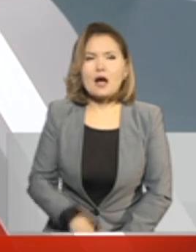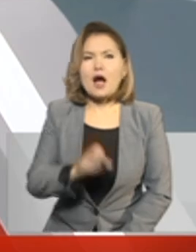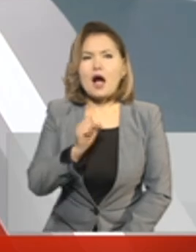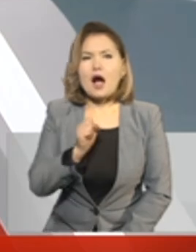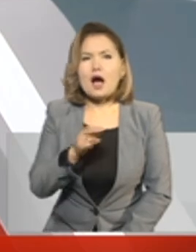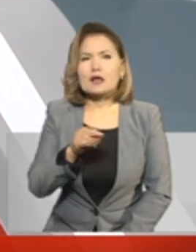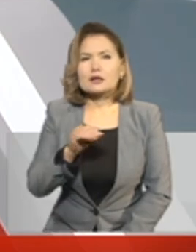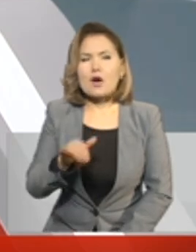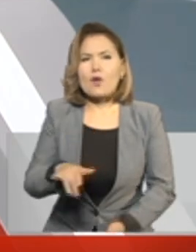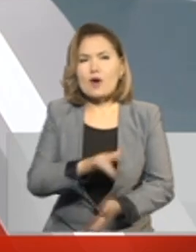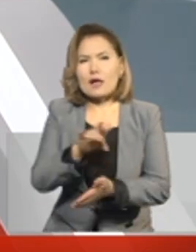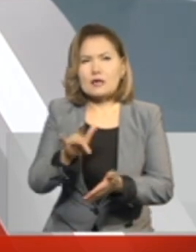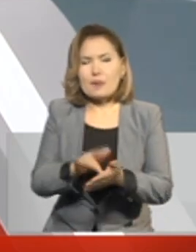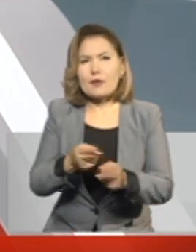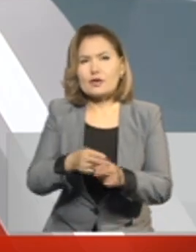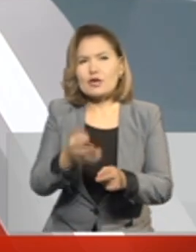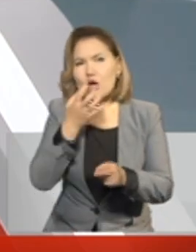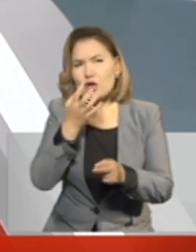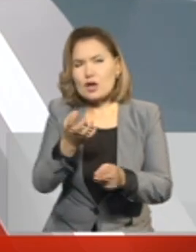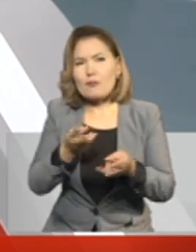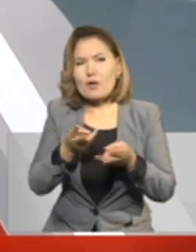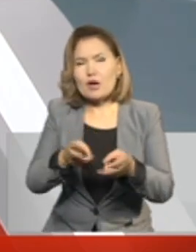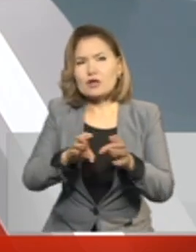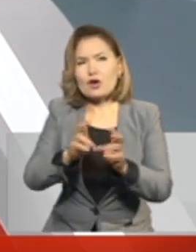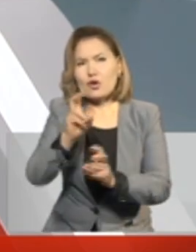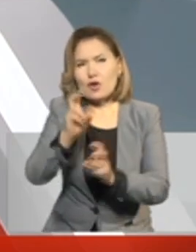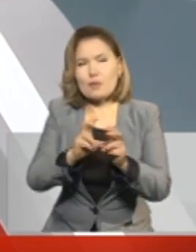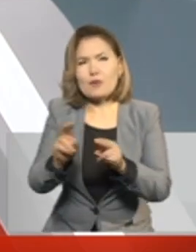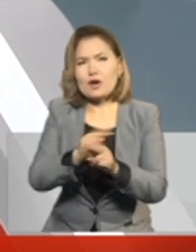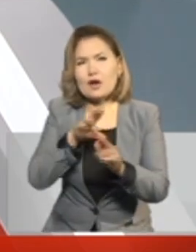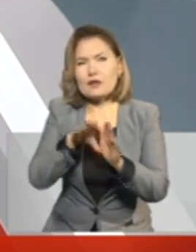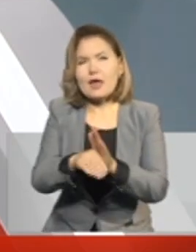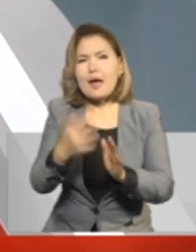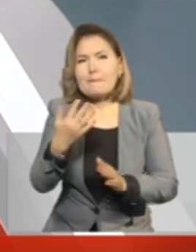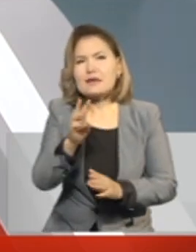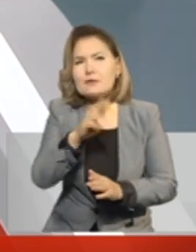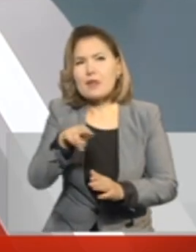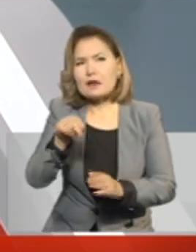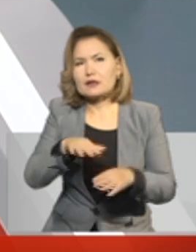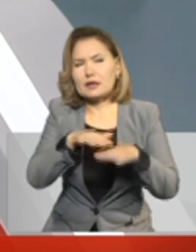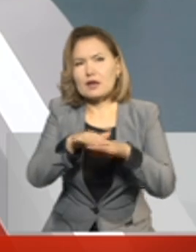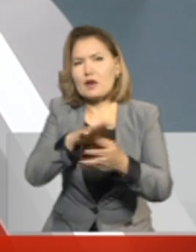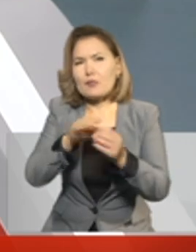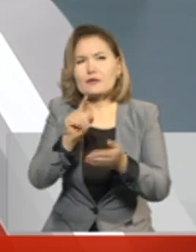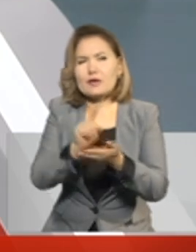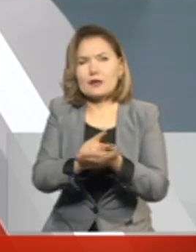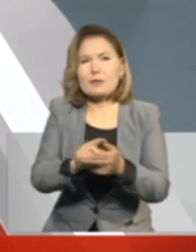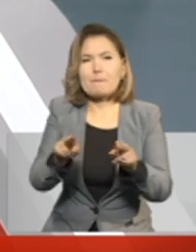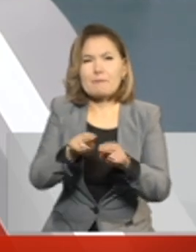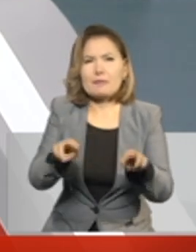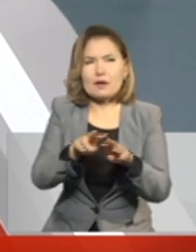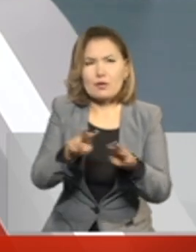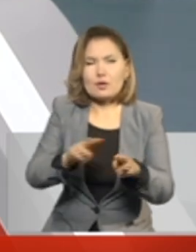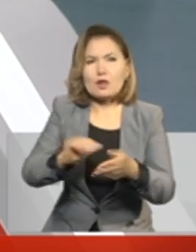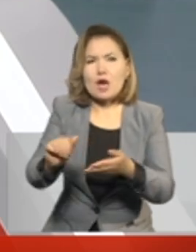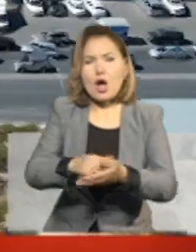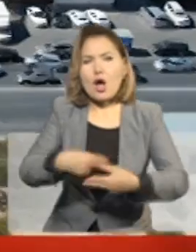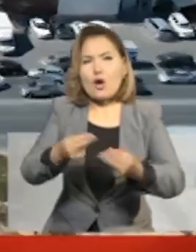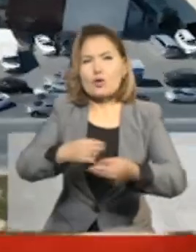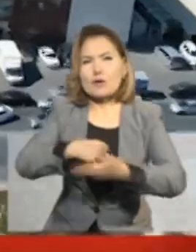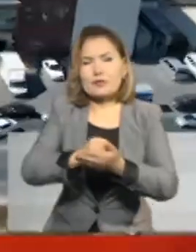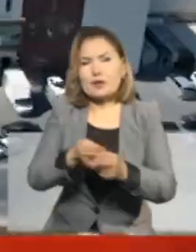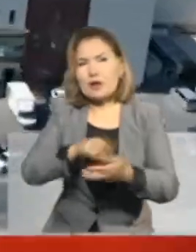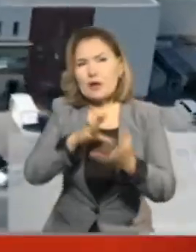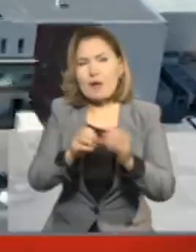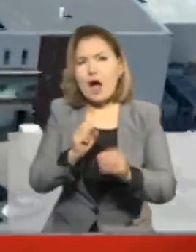Ақтау қаласының магистральды жылу желілерін реконструкциялауға 5 миллиард теңге бөлінді. Тиісті қаулыға премьер-министр қол қойған.